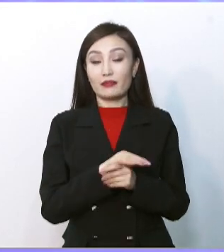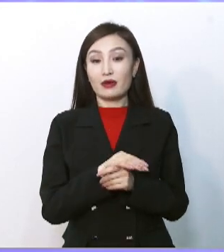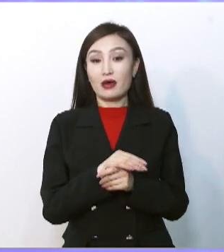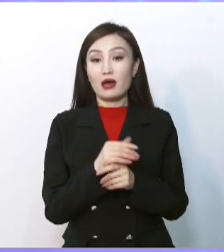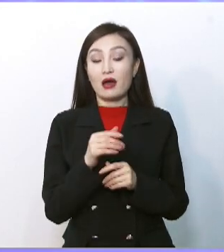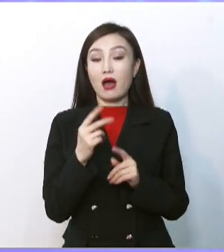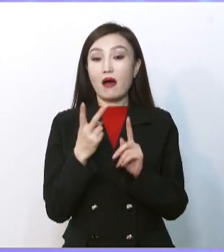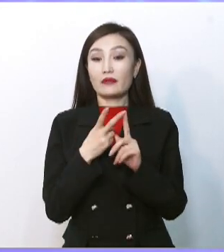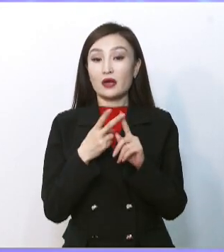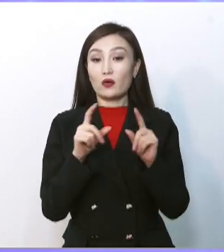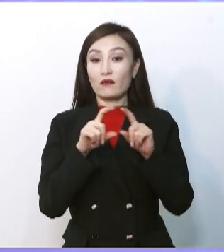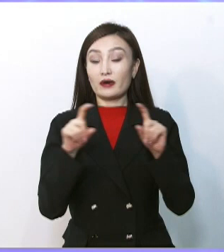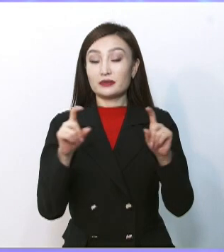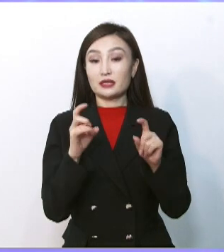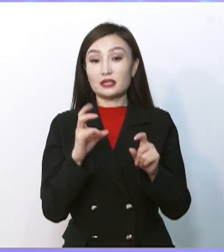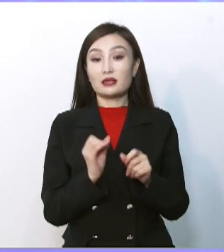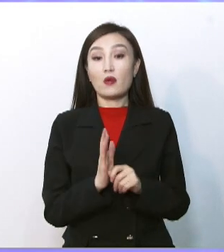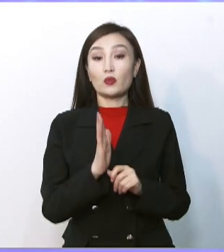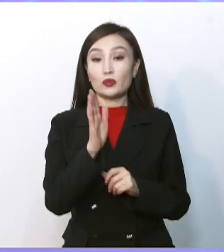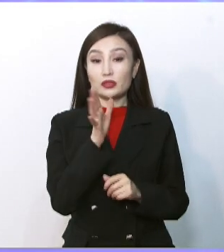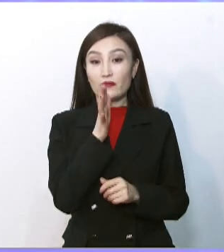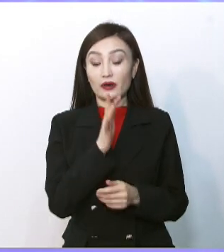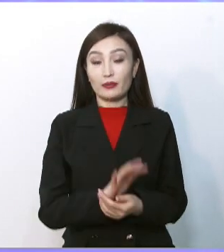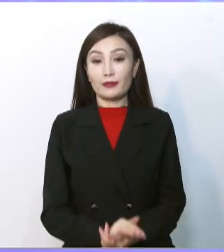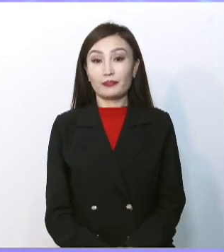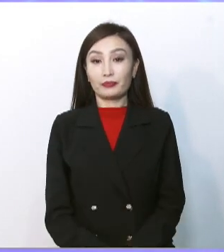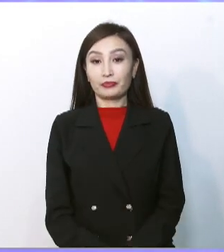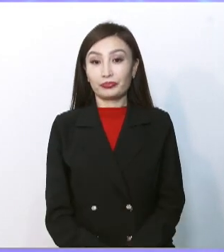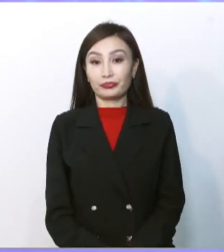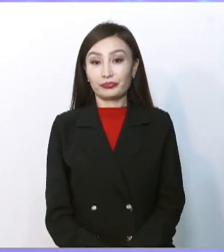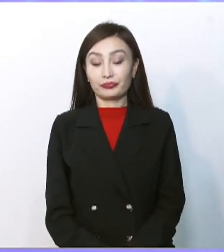а глаголы второго абзаца на будущее время.